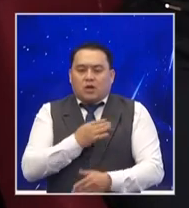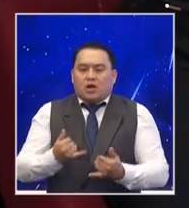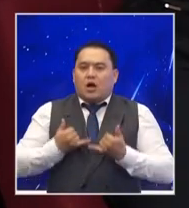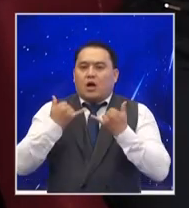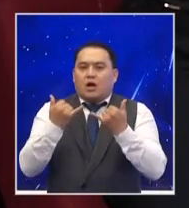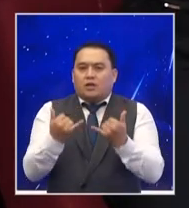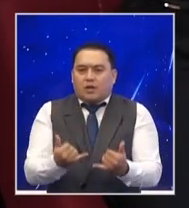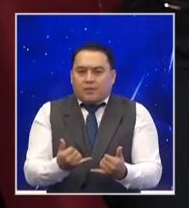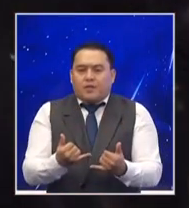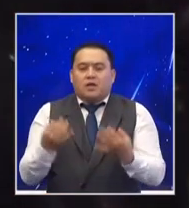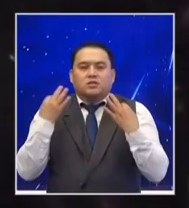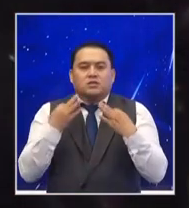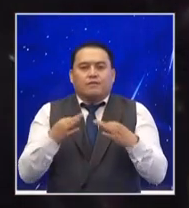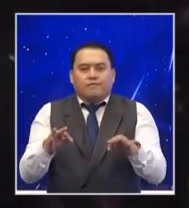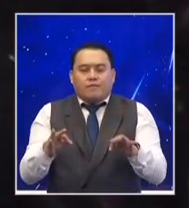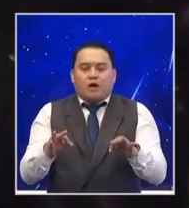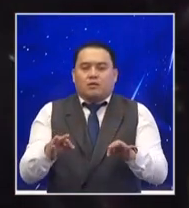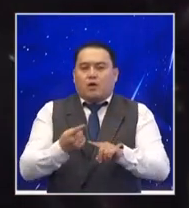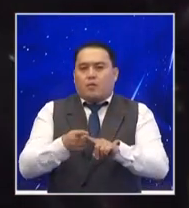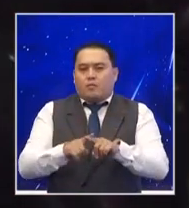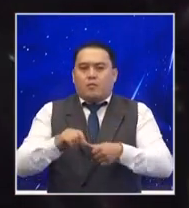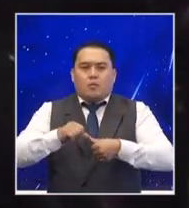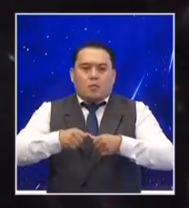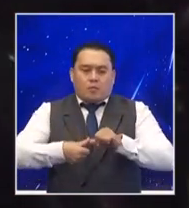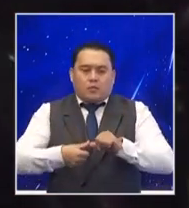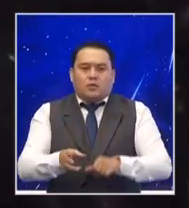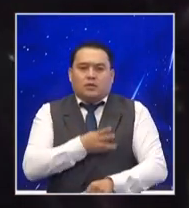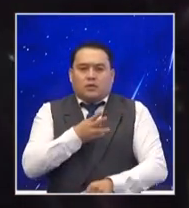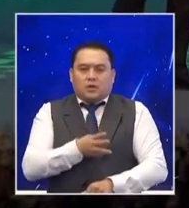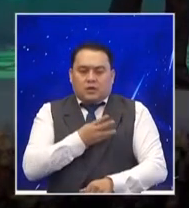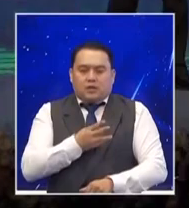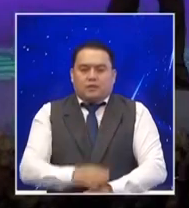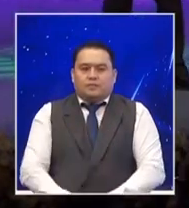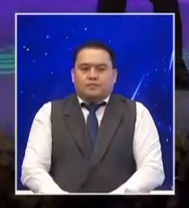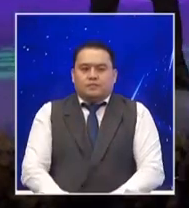арнады. Көпшілік азаттықтың ақтаңы баянды болсын деп тарқасты.